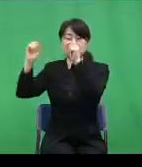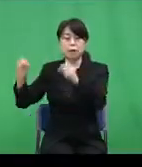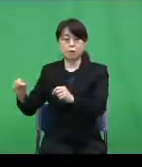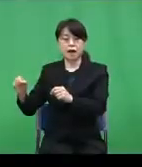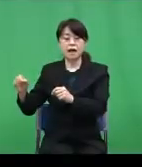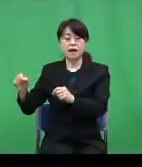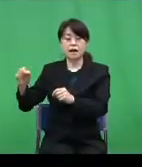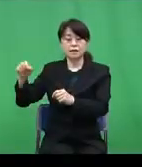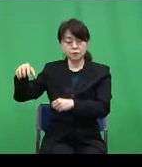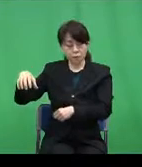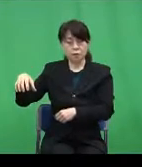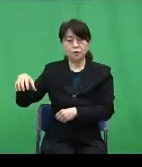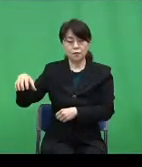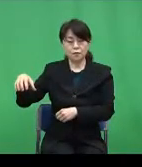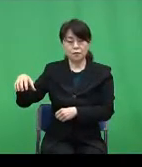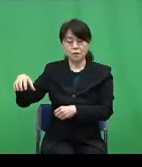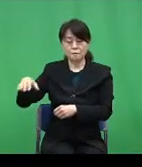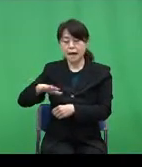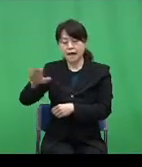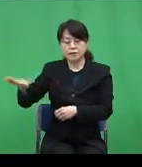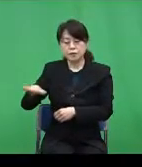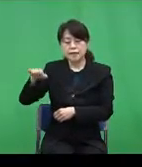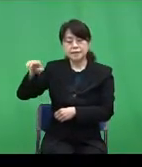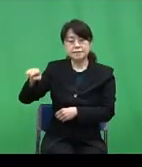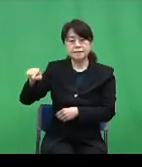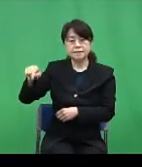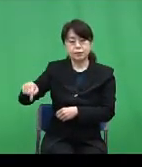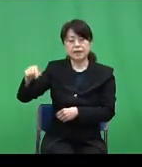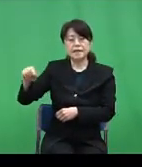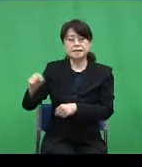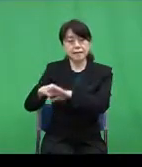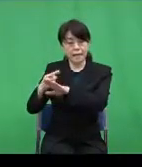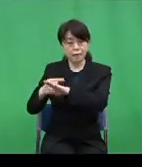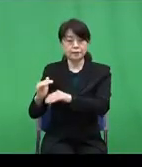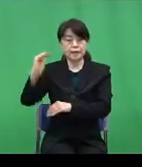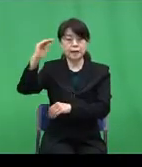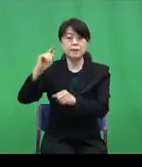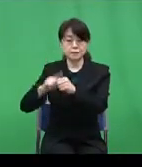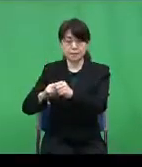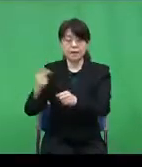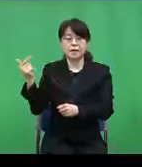まあ、拠点性を高めるという意味でもですね、なるべく急ぐ必要があると思ってますので、